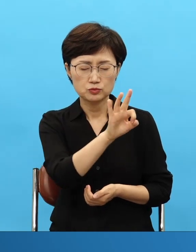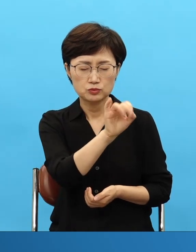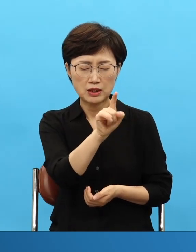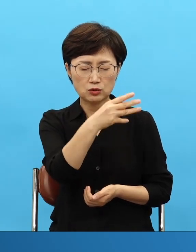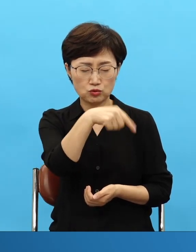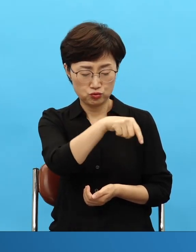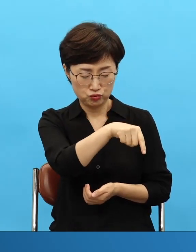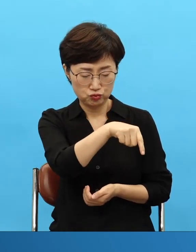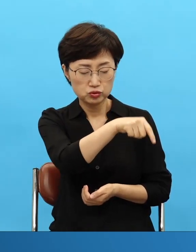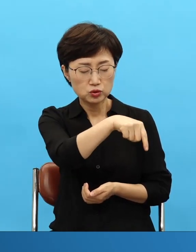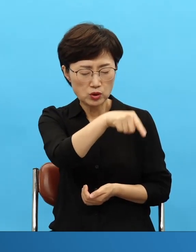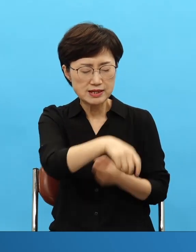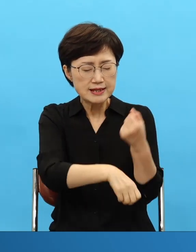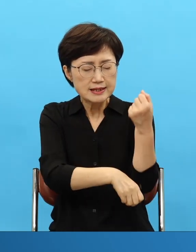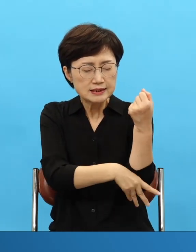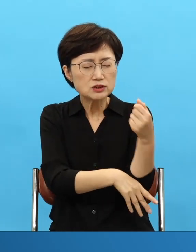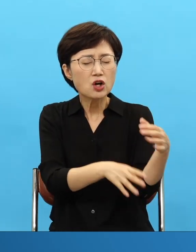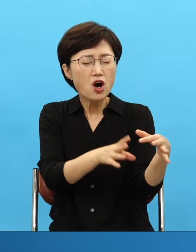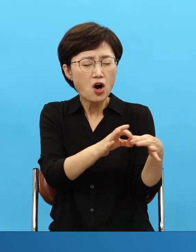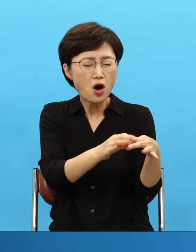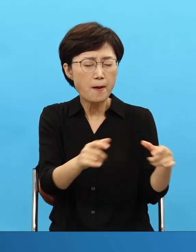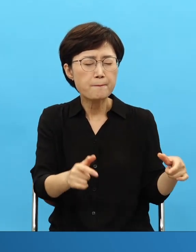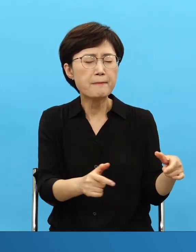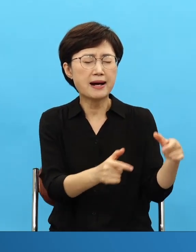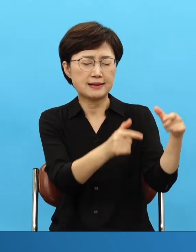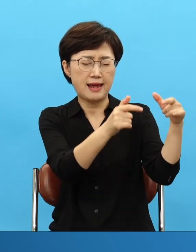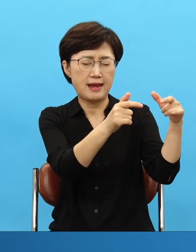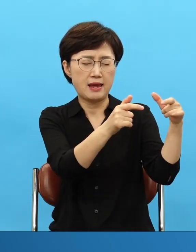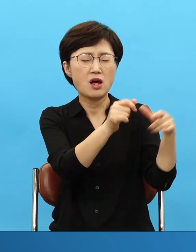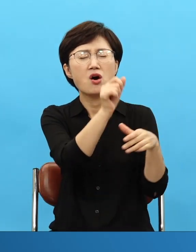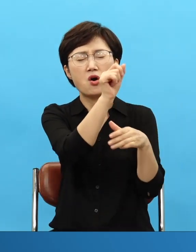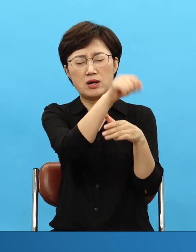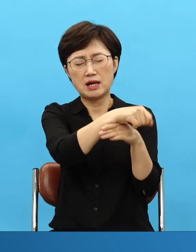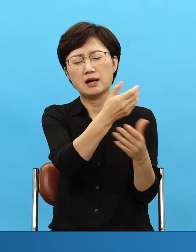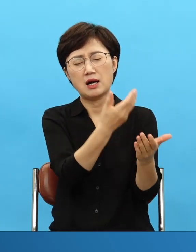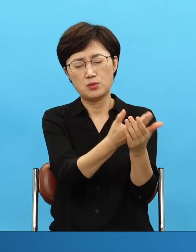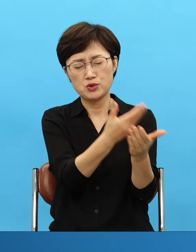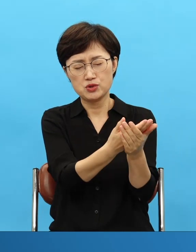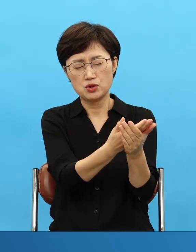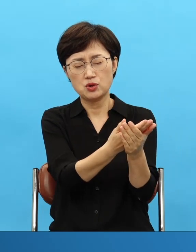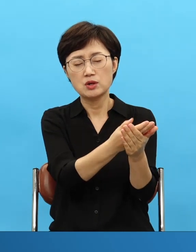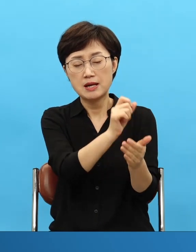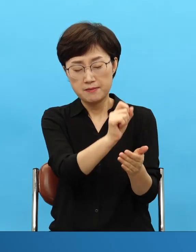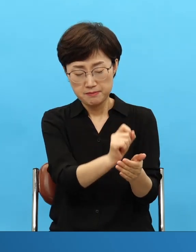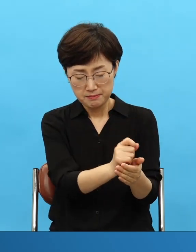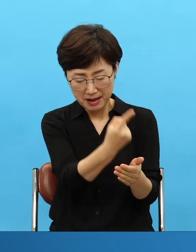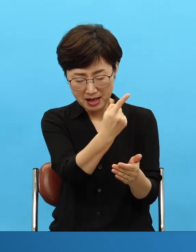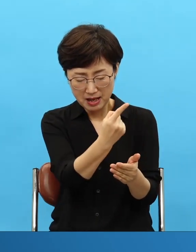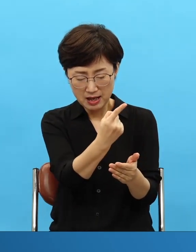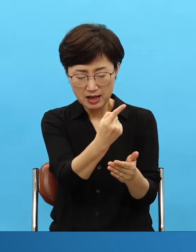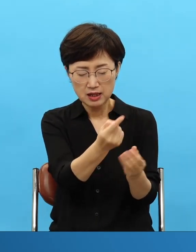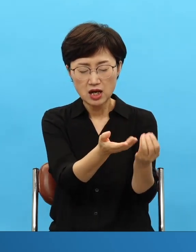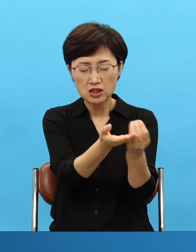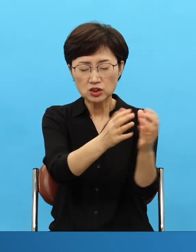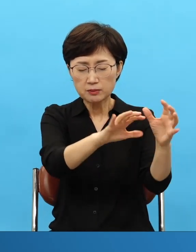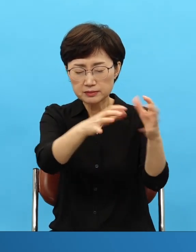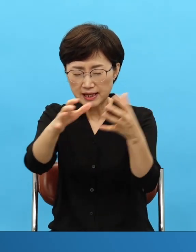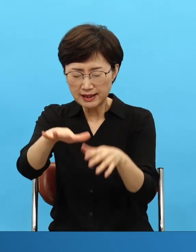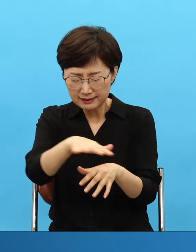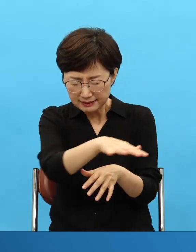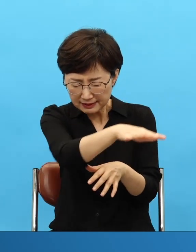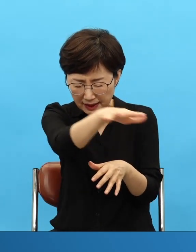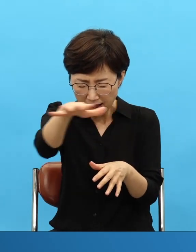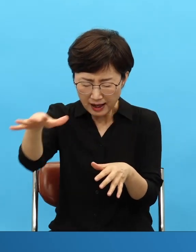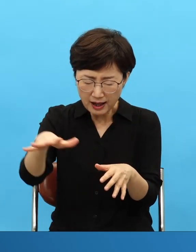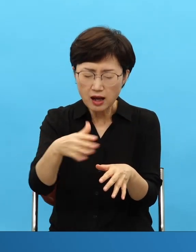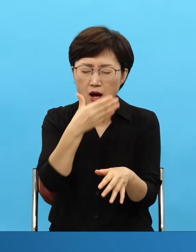근원적인 망대를 허락하셔서 오세아니아 전체를 살리는 축복 허락하여 주옵소서. Would you allow the fundamental partisan to